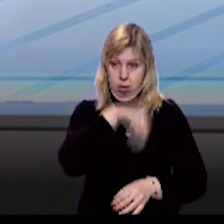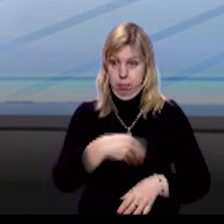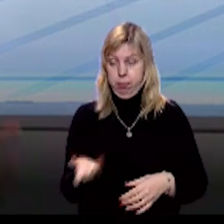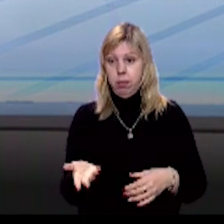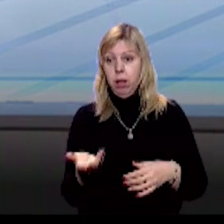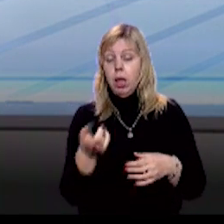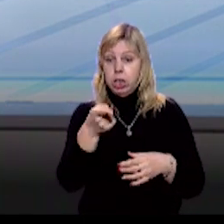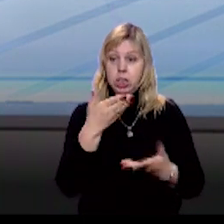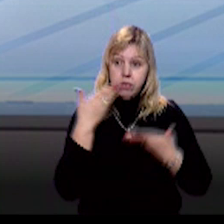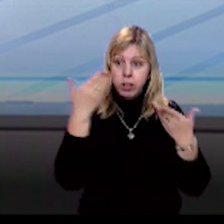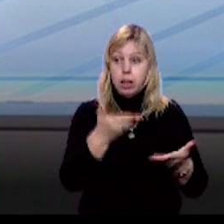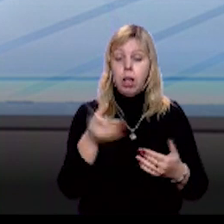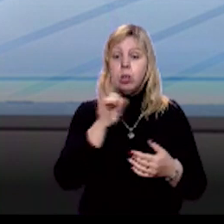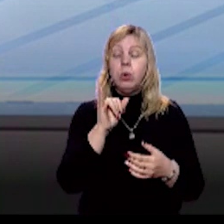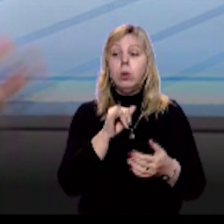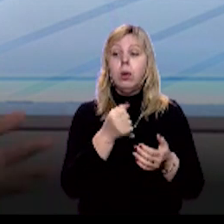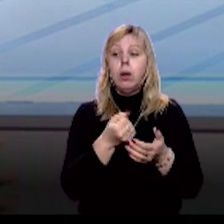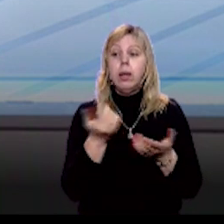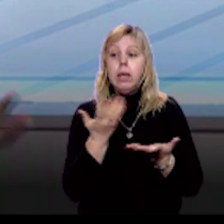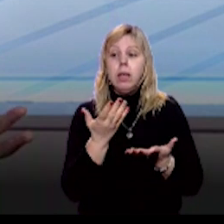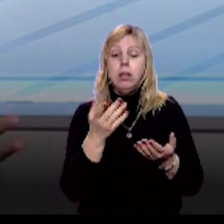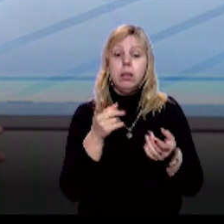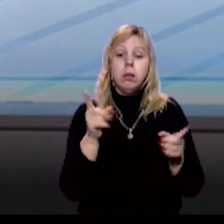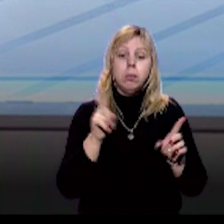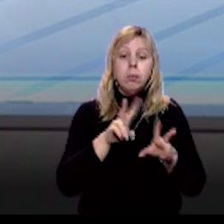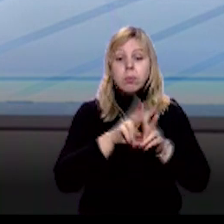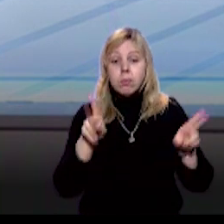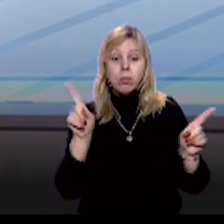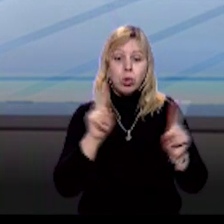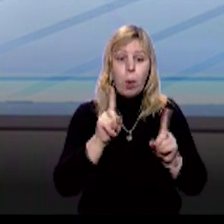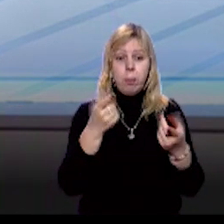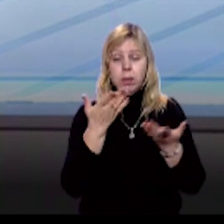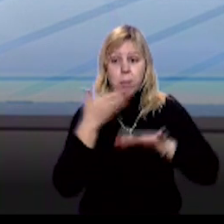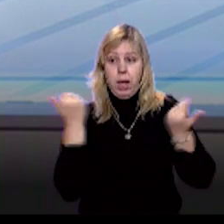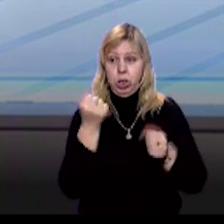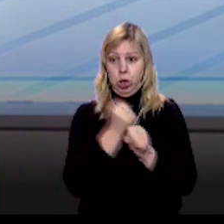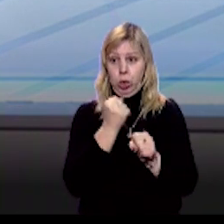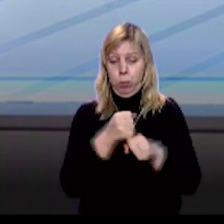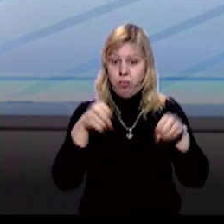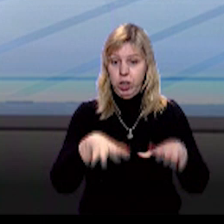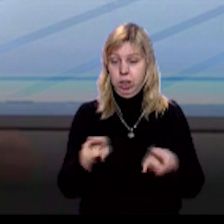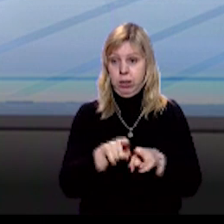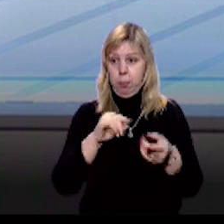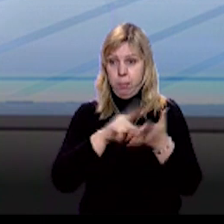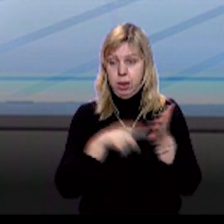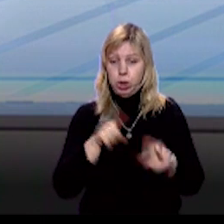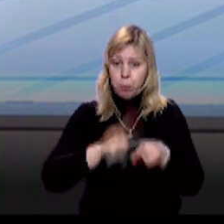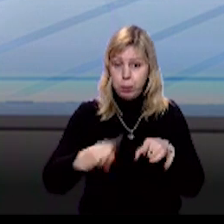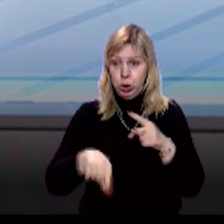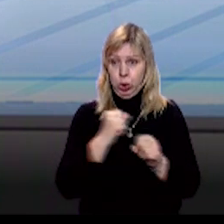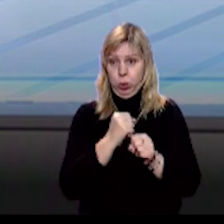Чи зверталися до відповідних структур і якусь альтернативу пропонували щодо того, щоб якось вирішити це питання,